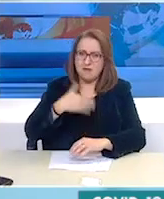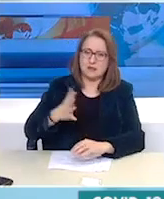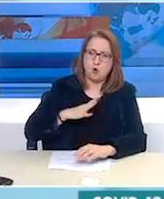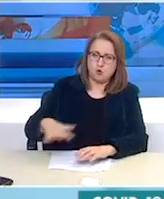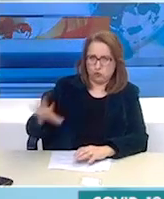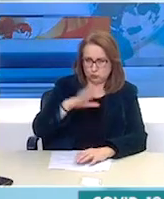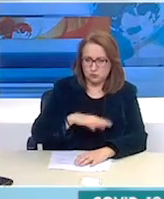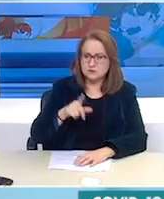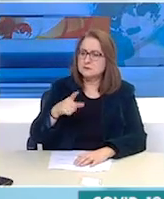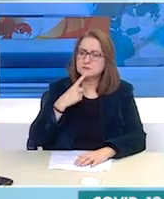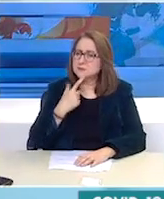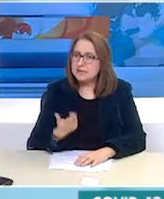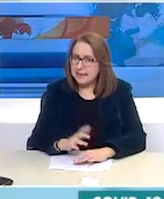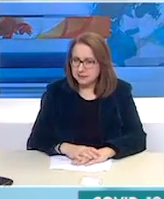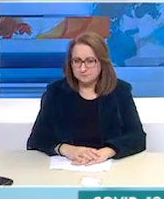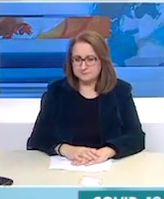Υπάρχουν αυτή τη στιγμή περίπου